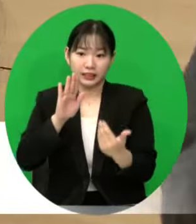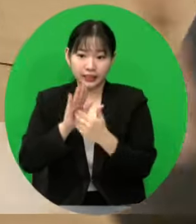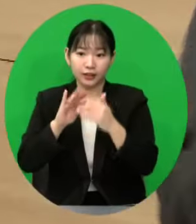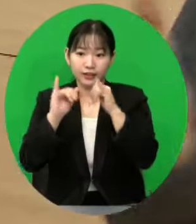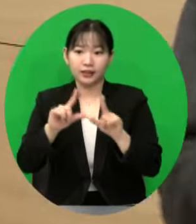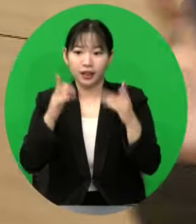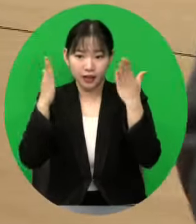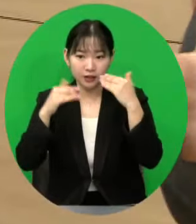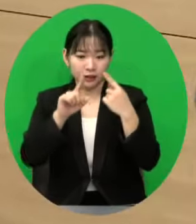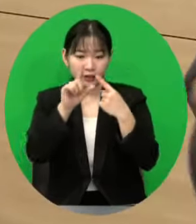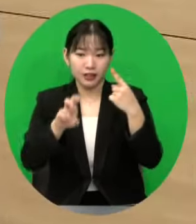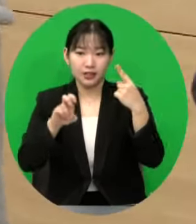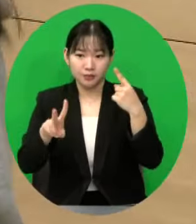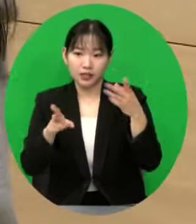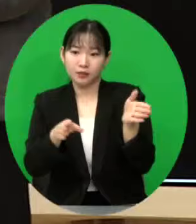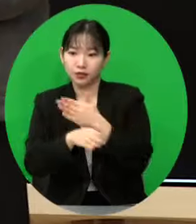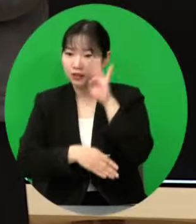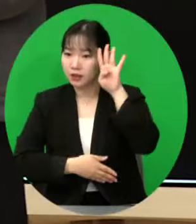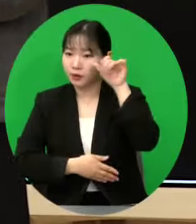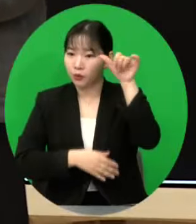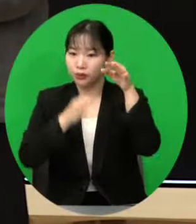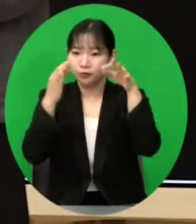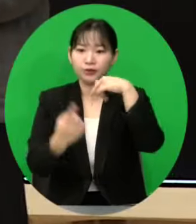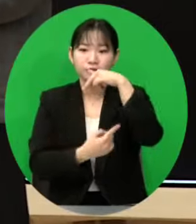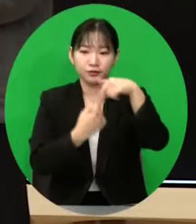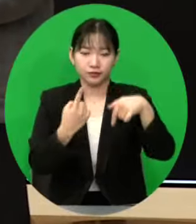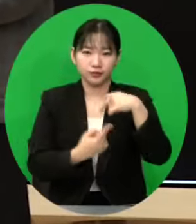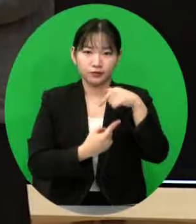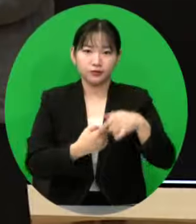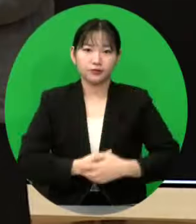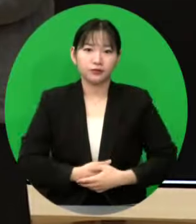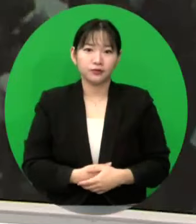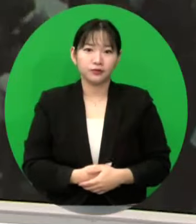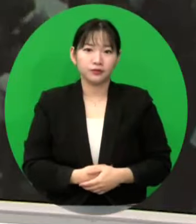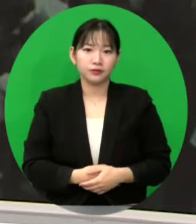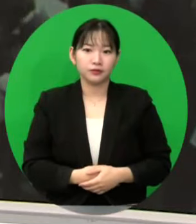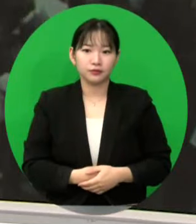1월 22일부터 4박 5일 동안 운영됩니다.